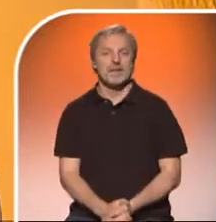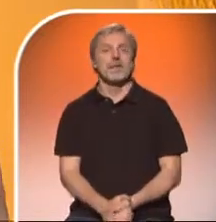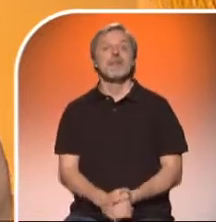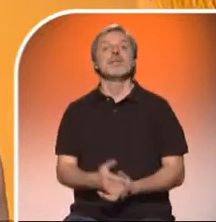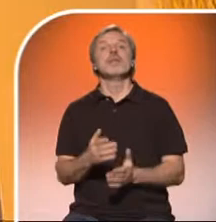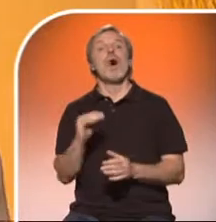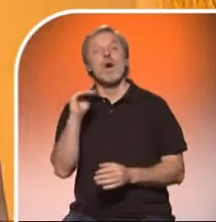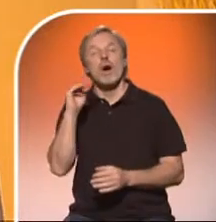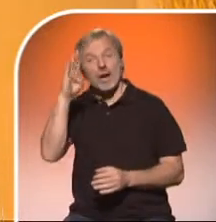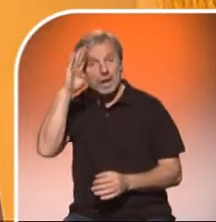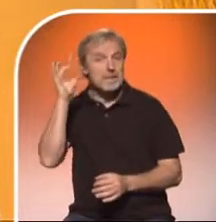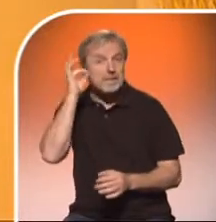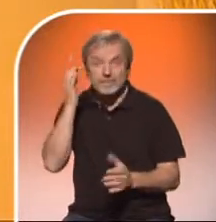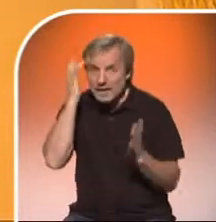nevíte?